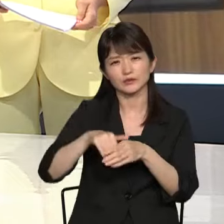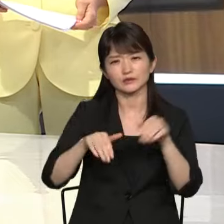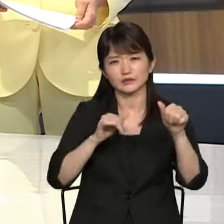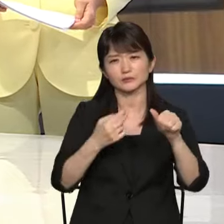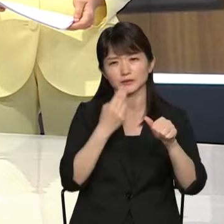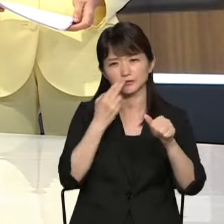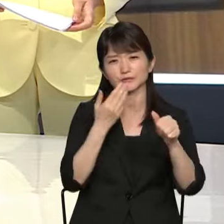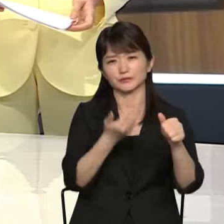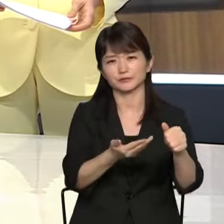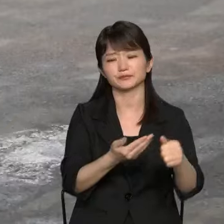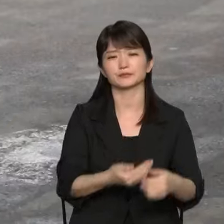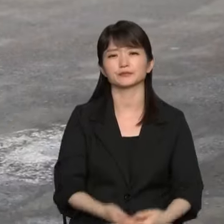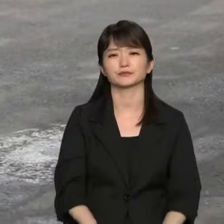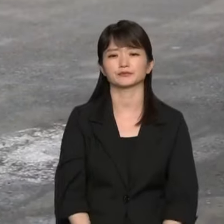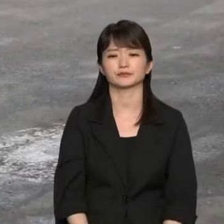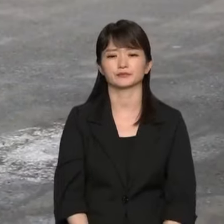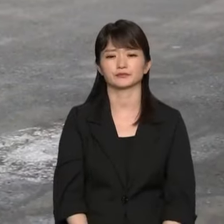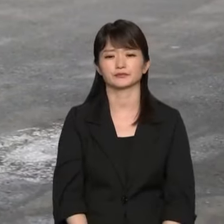기자입니다.